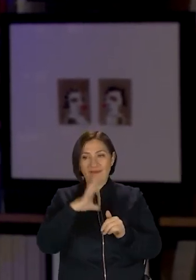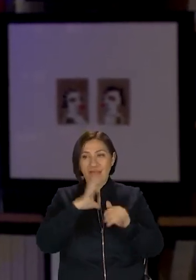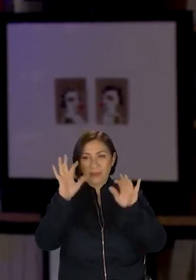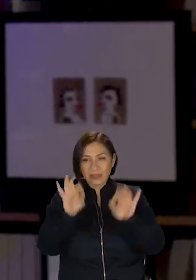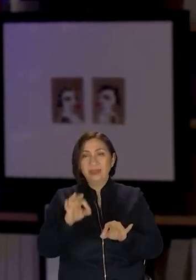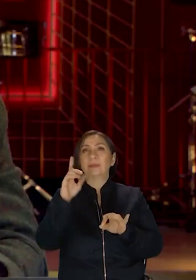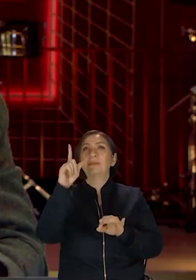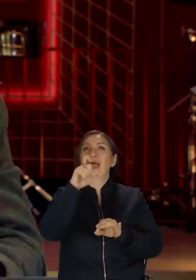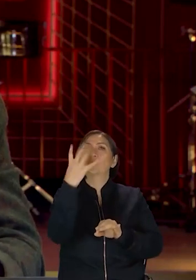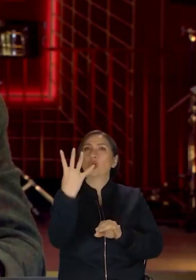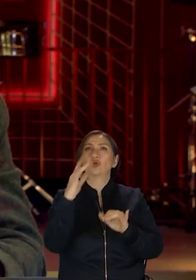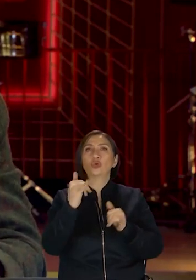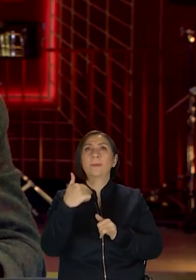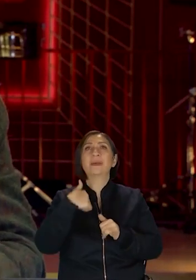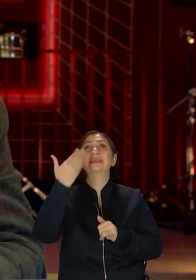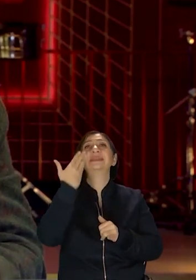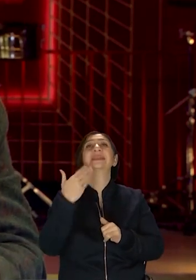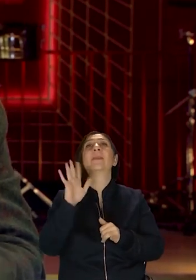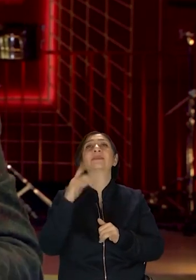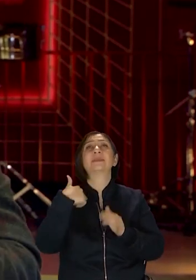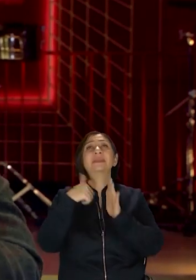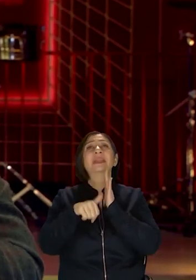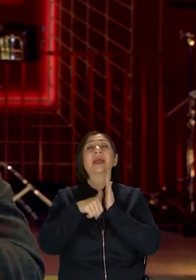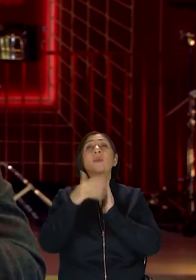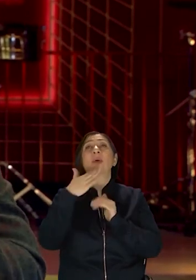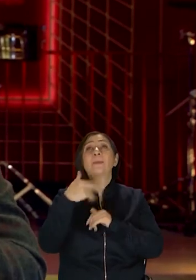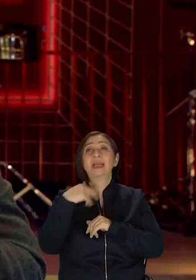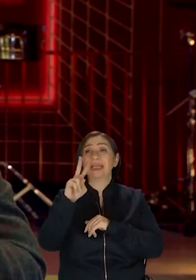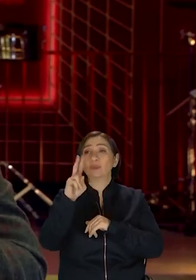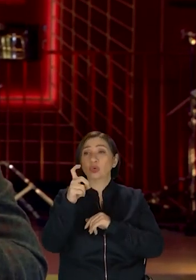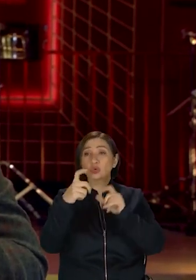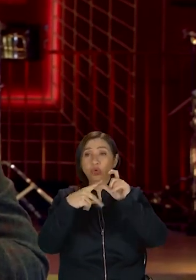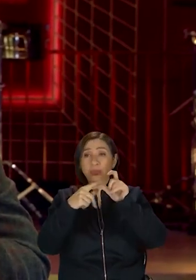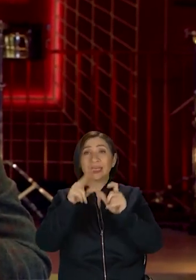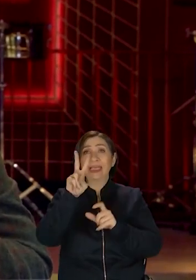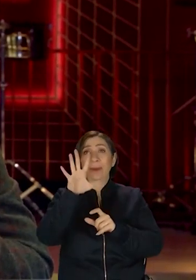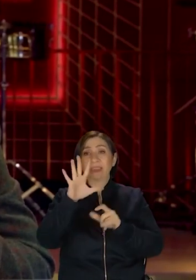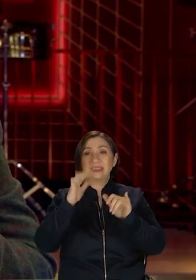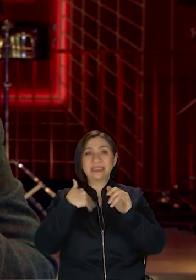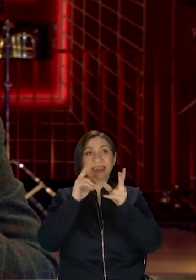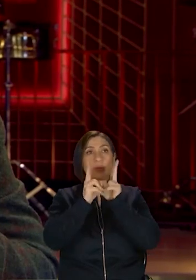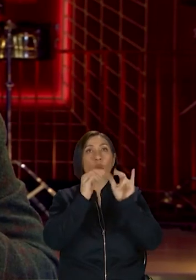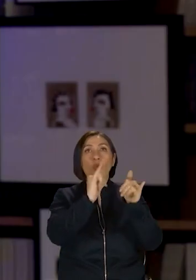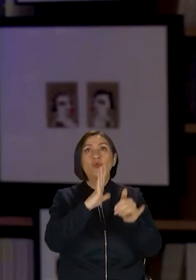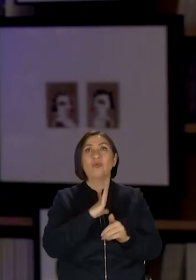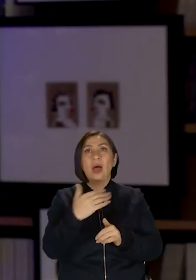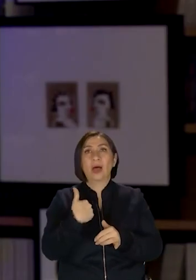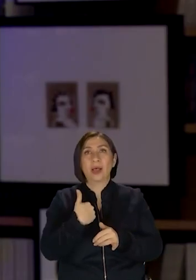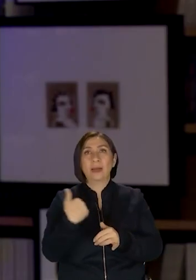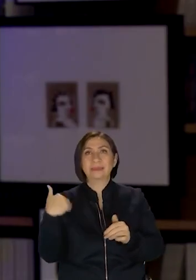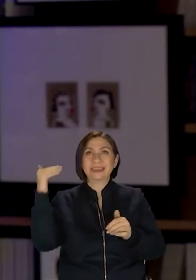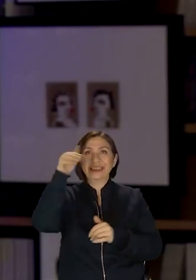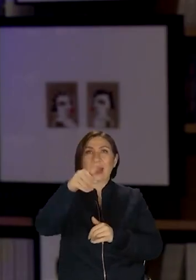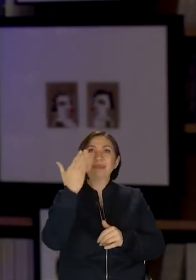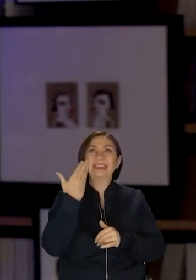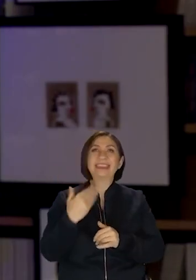için ayda 4 oyun şu anda oynayabiliyoruz. Ben izleyemez miyim? Benim bir tarihim yok mu? Ben 29 çeken Şubat'ta 25 gün sahnedeymişim. Biz izleyeceğiz demek